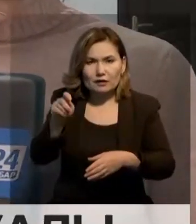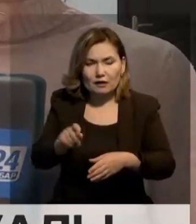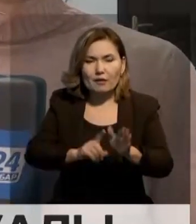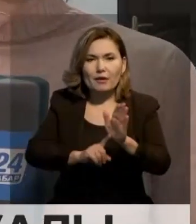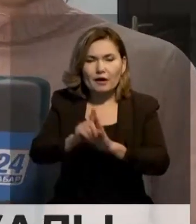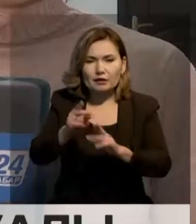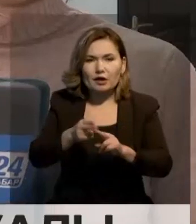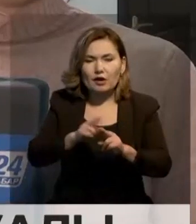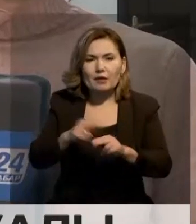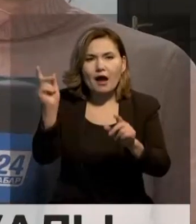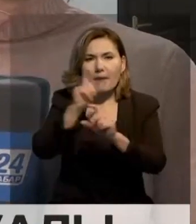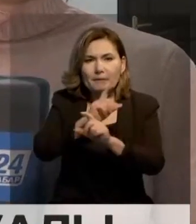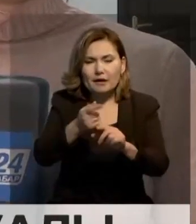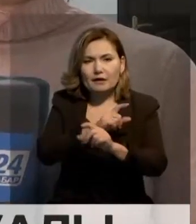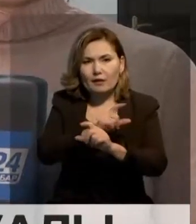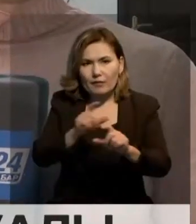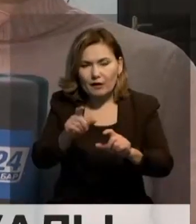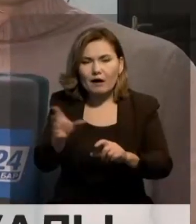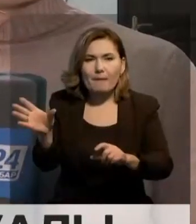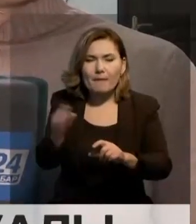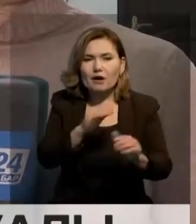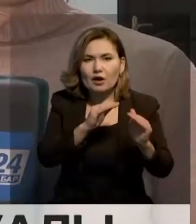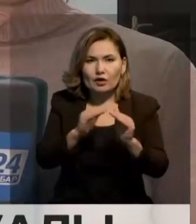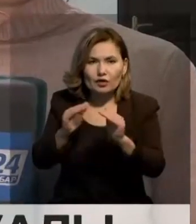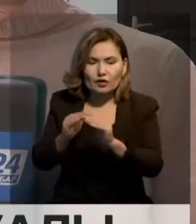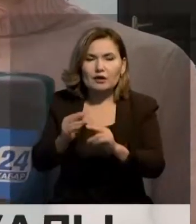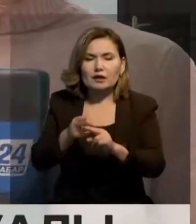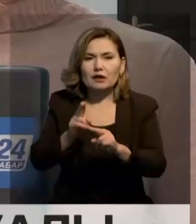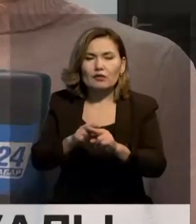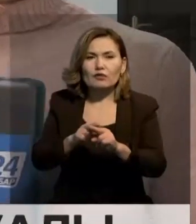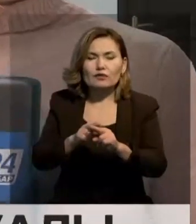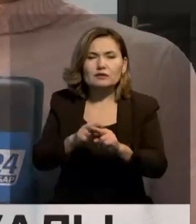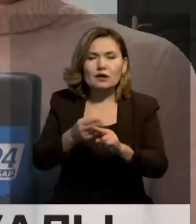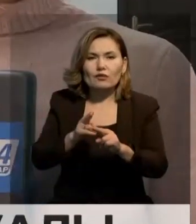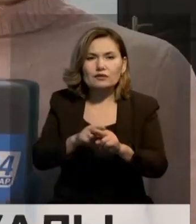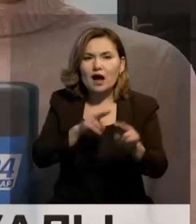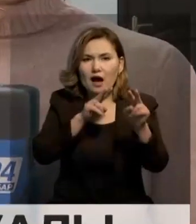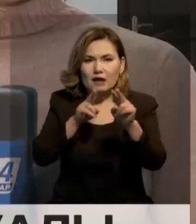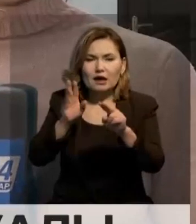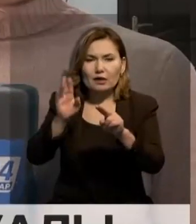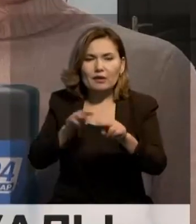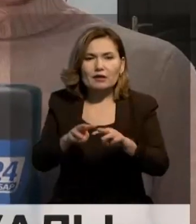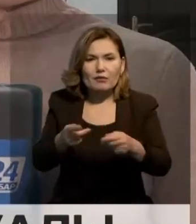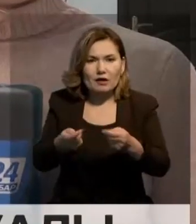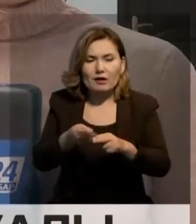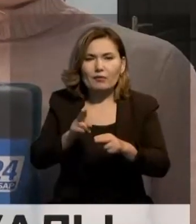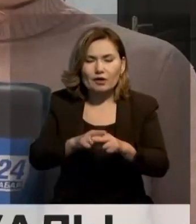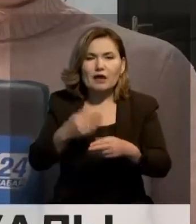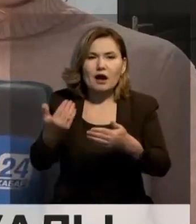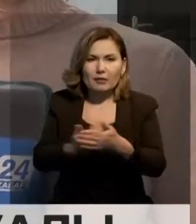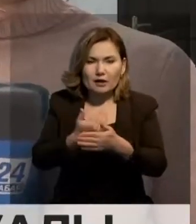әлеуметтік нысандардың жағдайын, тұрғындардың жағдайын қадағалап жатыр. Арадағы сағаттарда ақпаратты